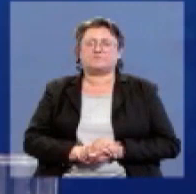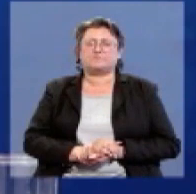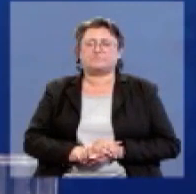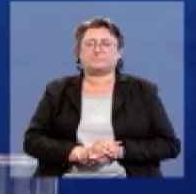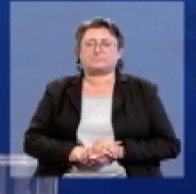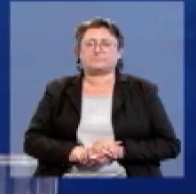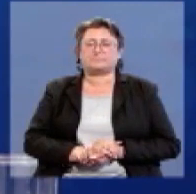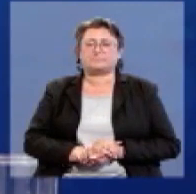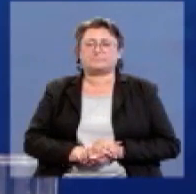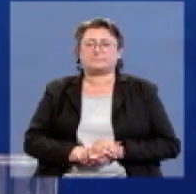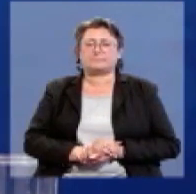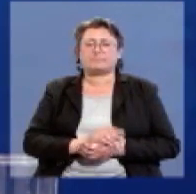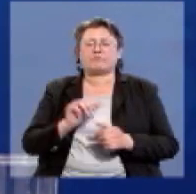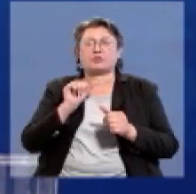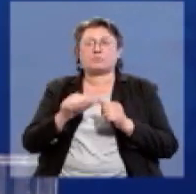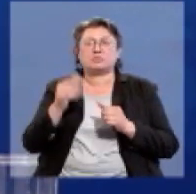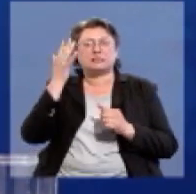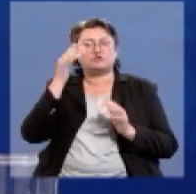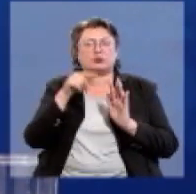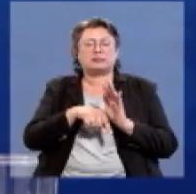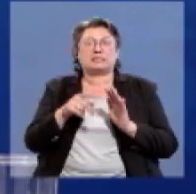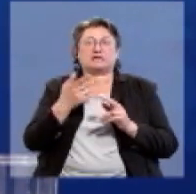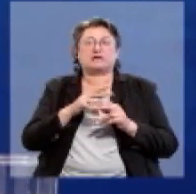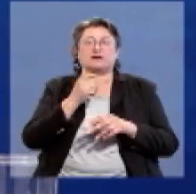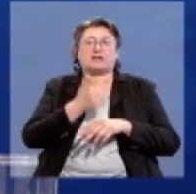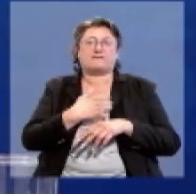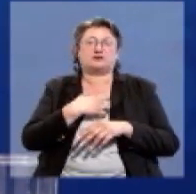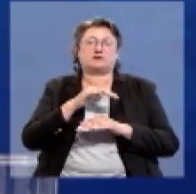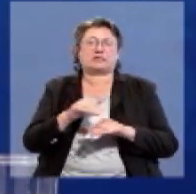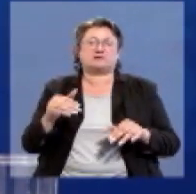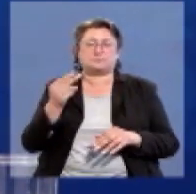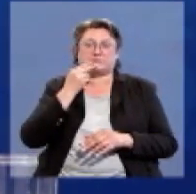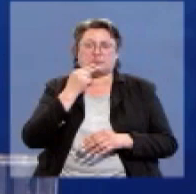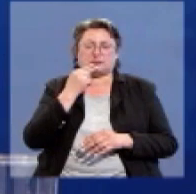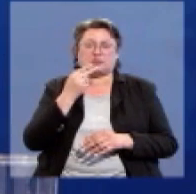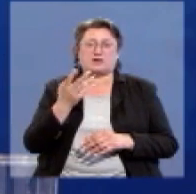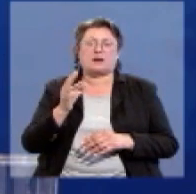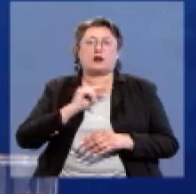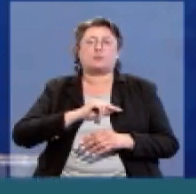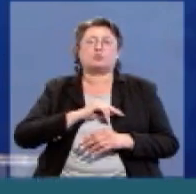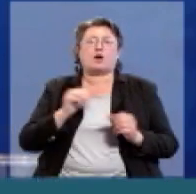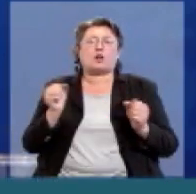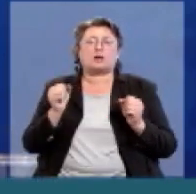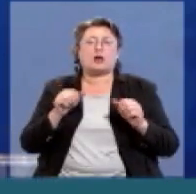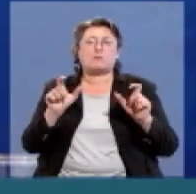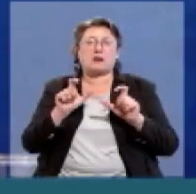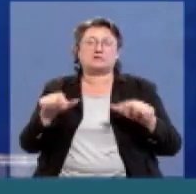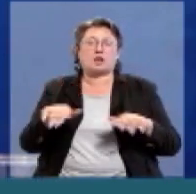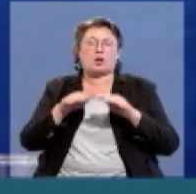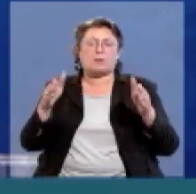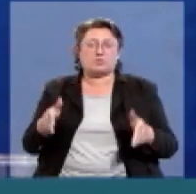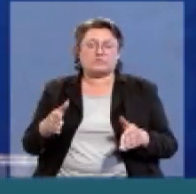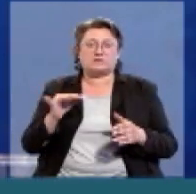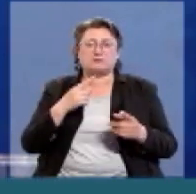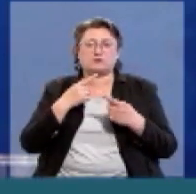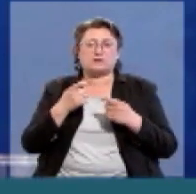период санитарное состояние производственных помещений пищеблока. Балалар тамақтанатын жердің санитарлық жай-күйі, тоңазытқыш жабдығының жұмысы,